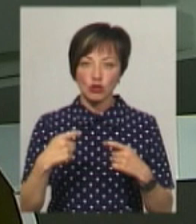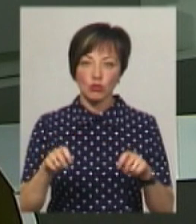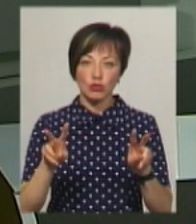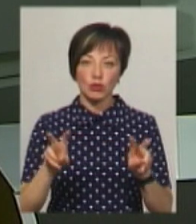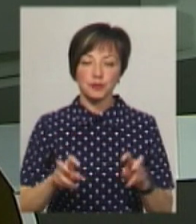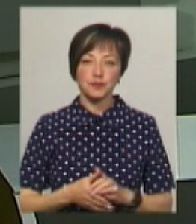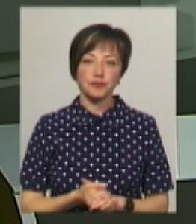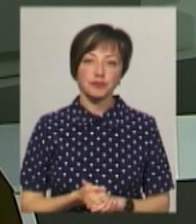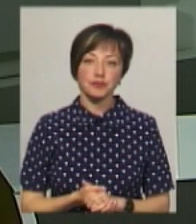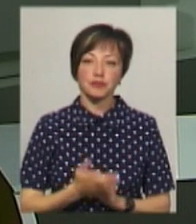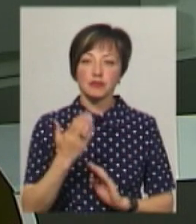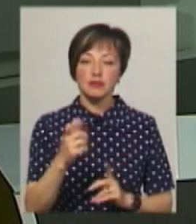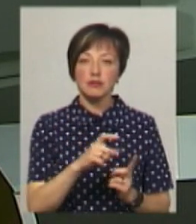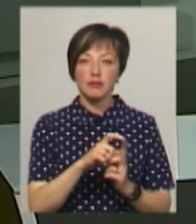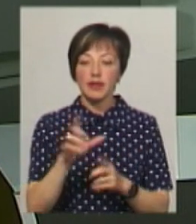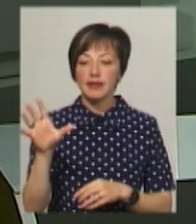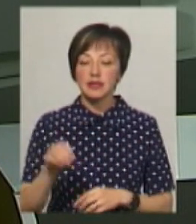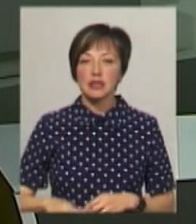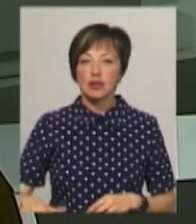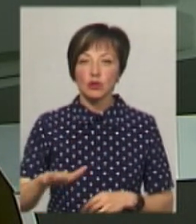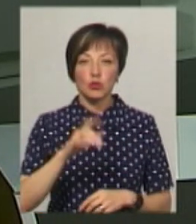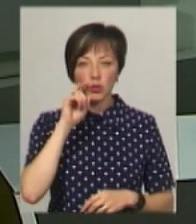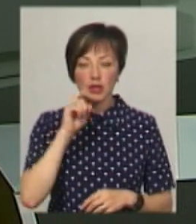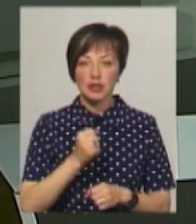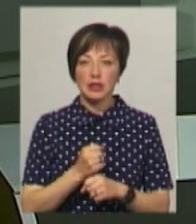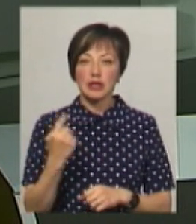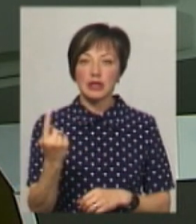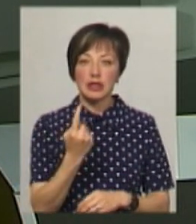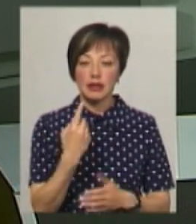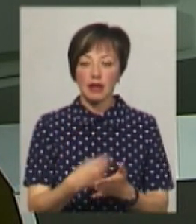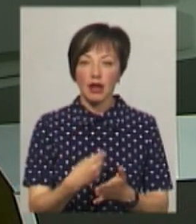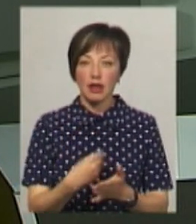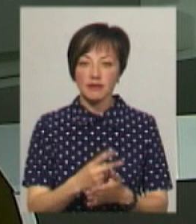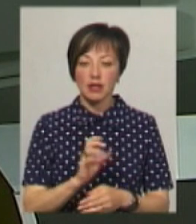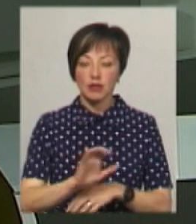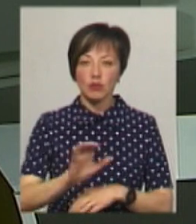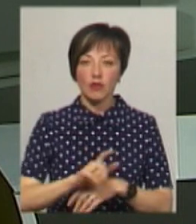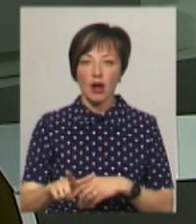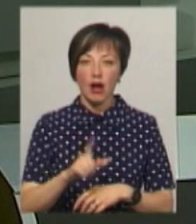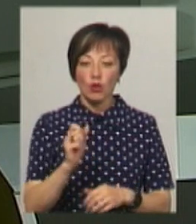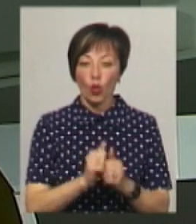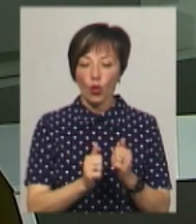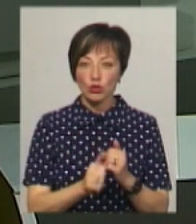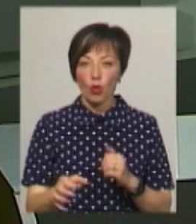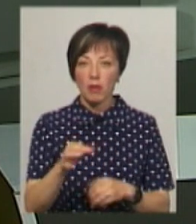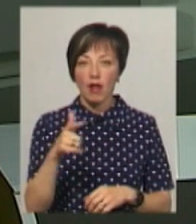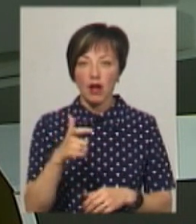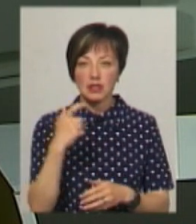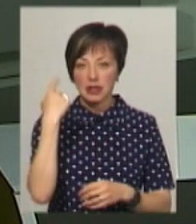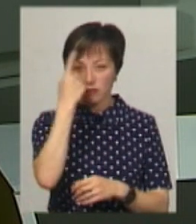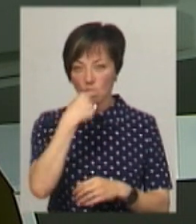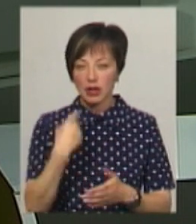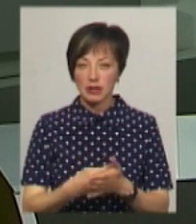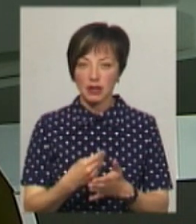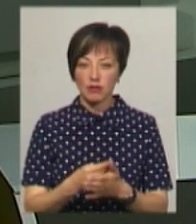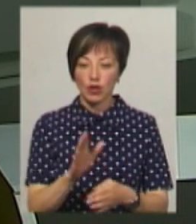Андрій Левицький. За його словами, на всій території України діє єдиний тариф за транспортування газу. Проте кожний облгаз має індивідуальний